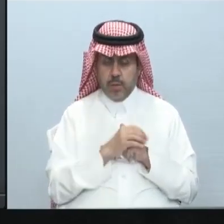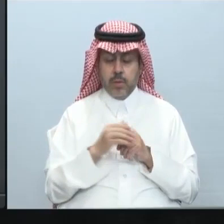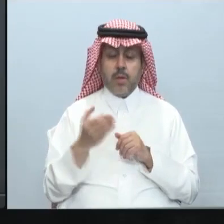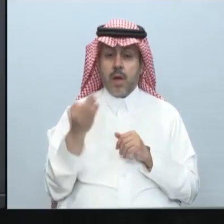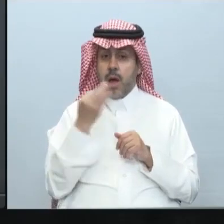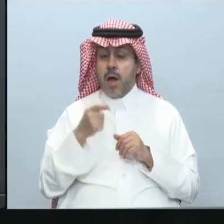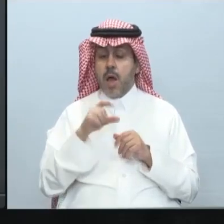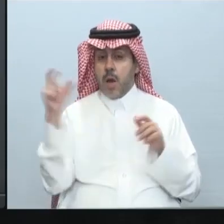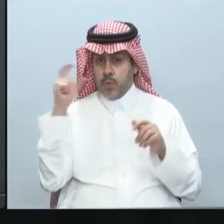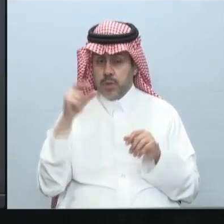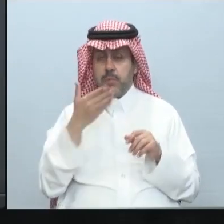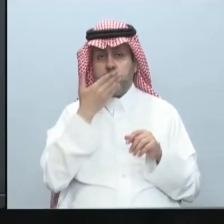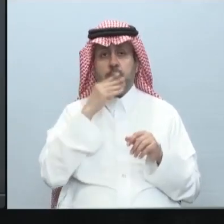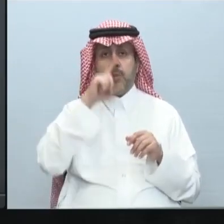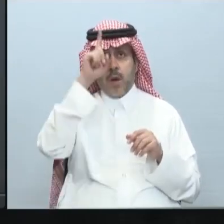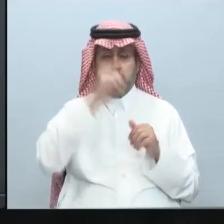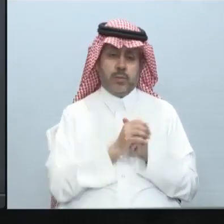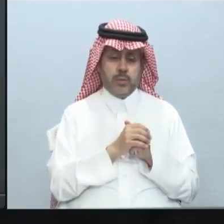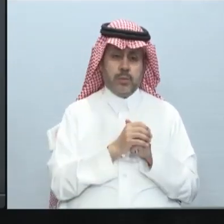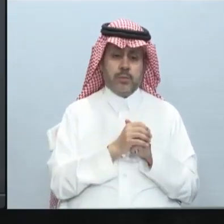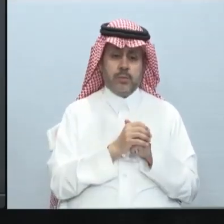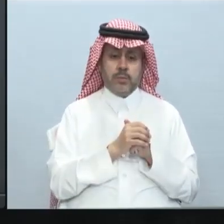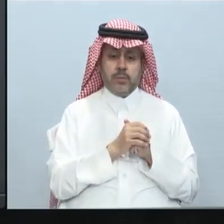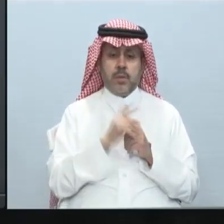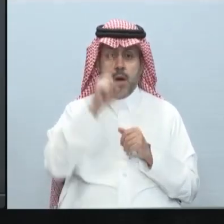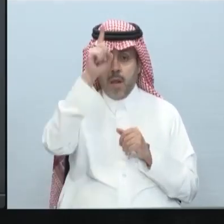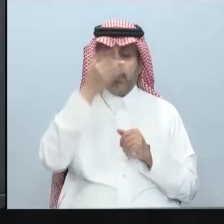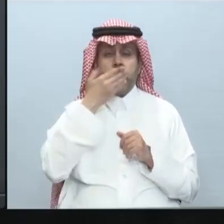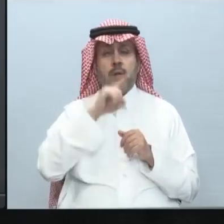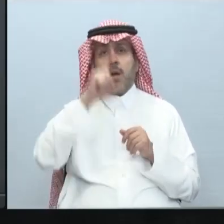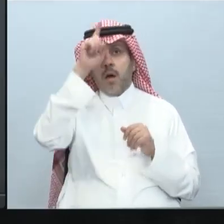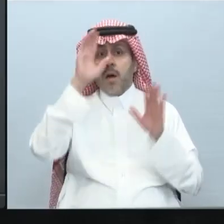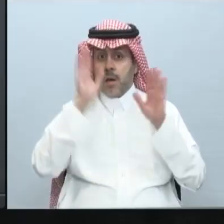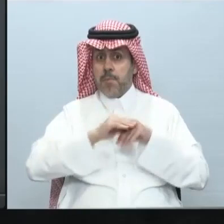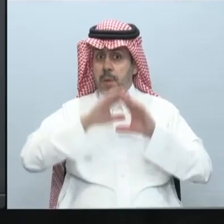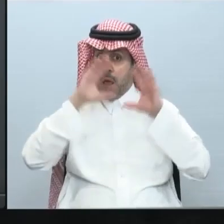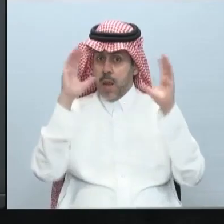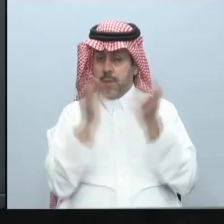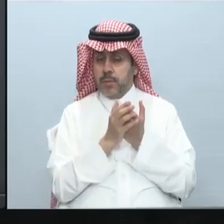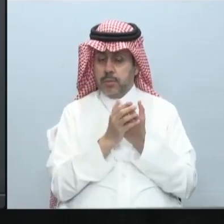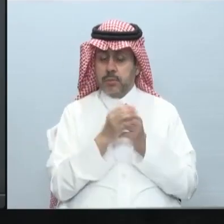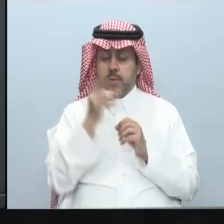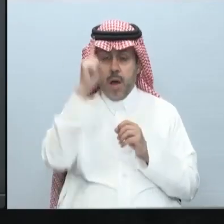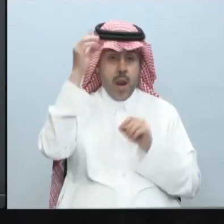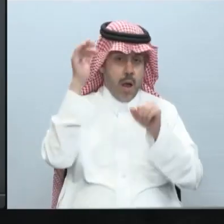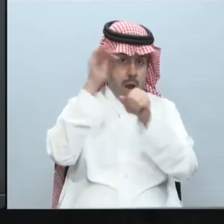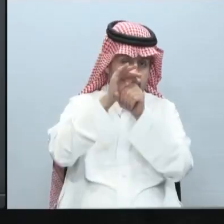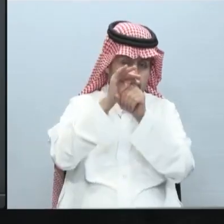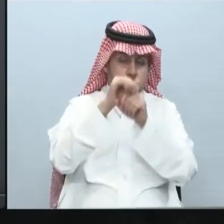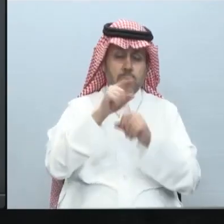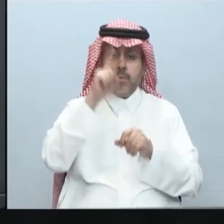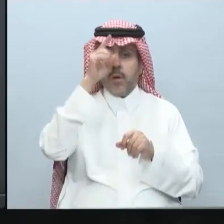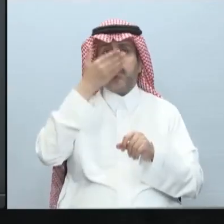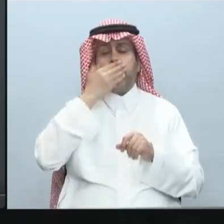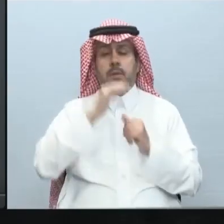العالمين قال الله اذا قال العبد الحمد لله رب العالمين يرد عليك الله ويقول حمدني عبدي اذا قال الرحمن